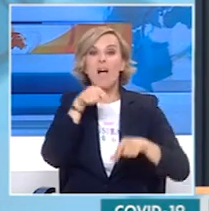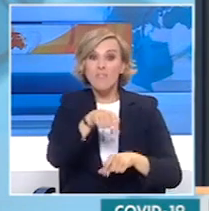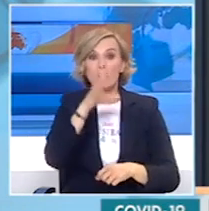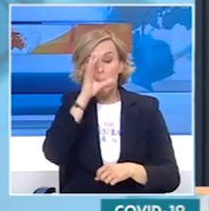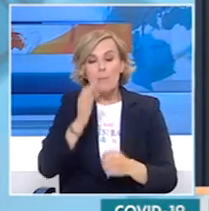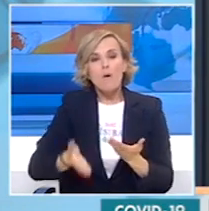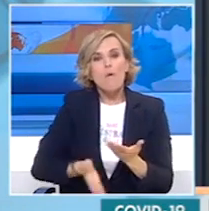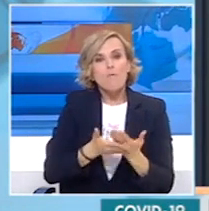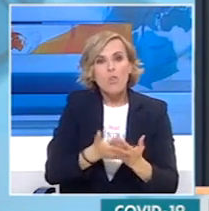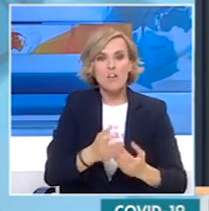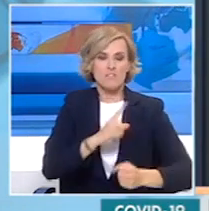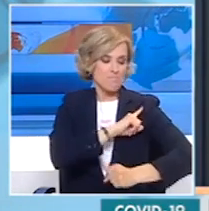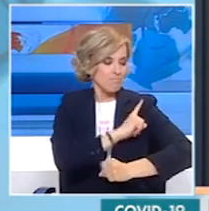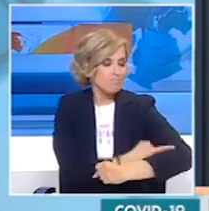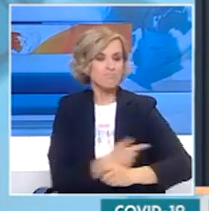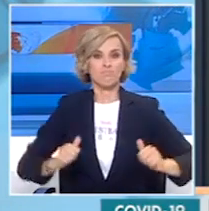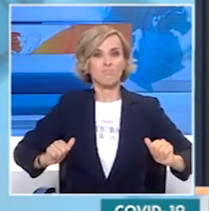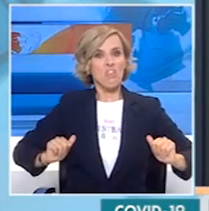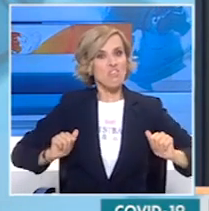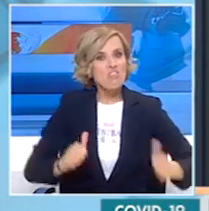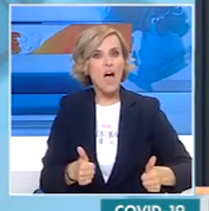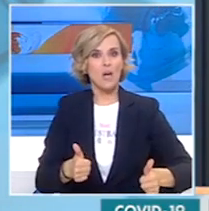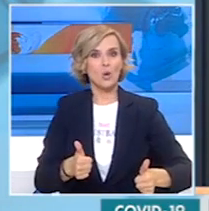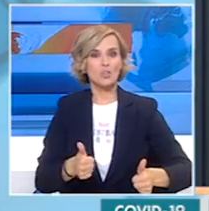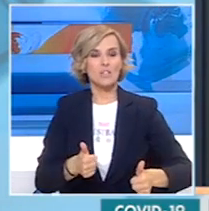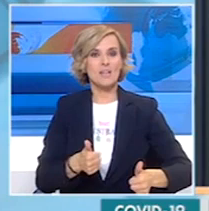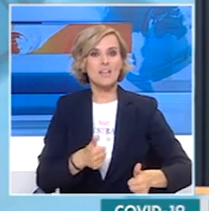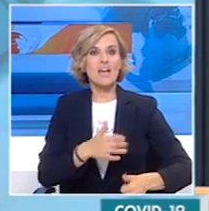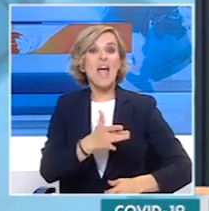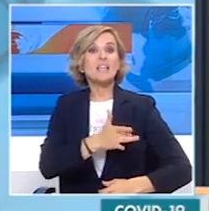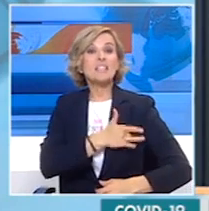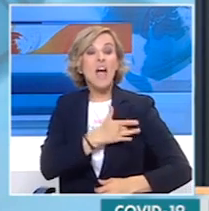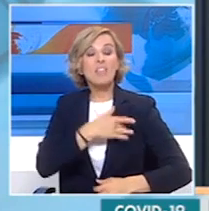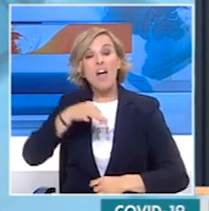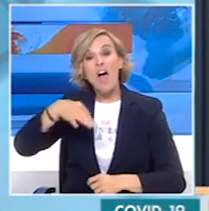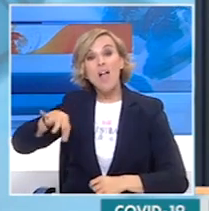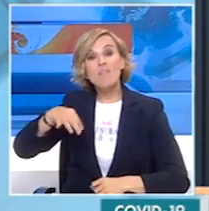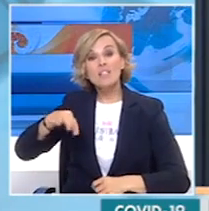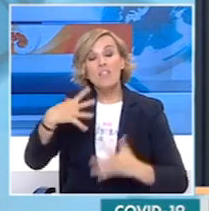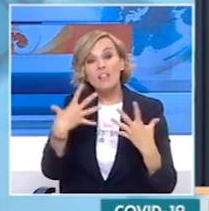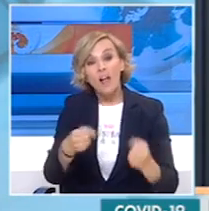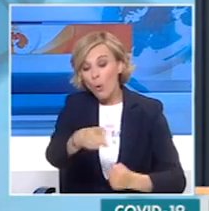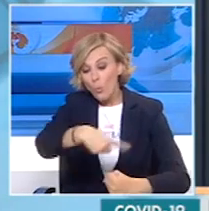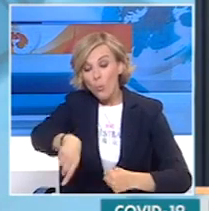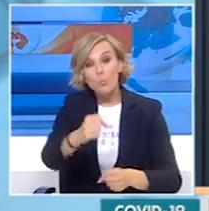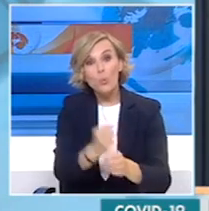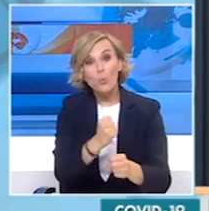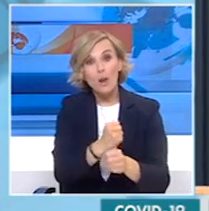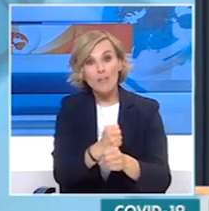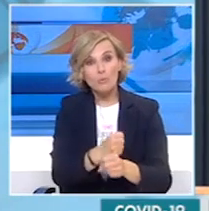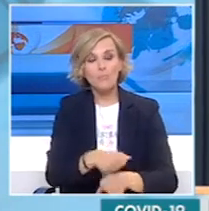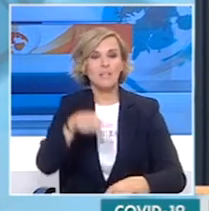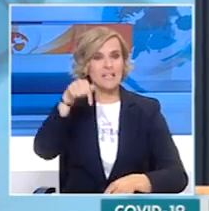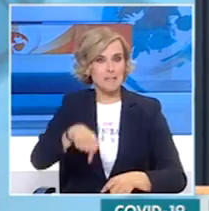συμπόνια, τη γενναιότητα και το θάρρος, καθώς και στην τωρινή πανδημία. Σημερινή έκθεση του Παγκόσμιου